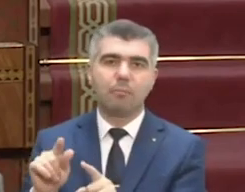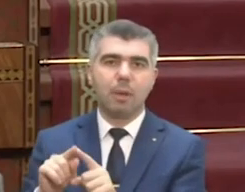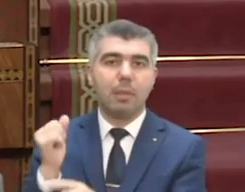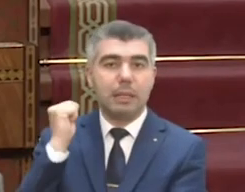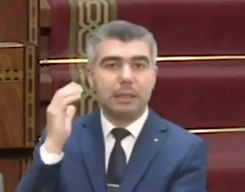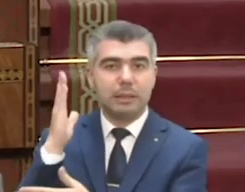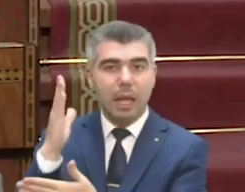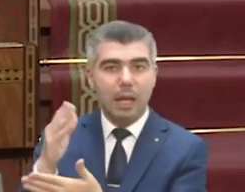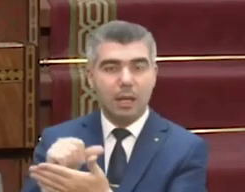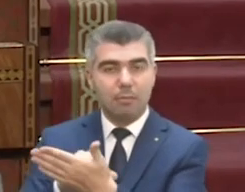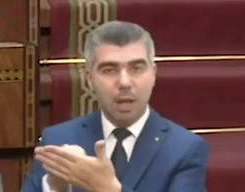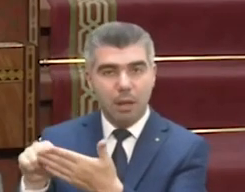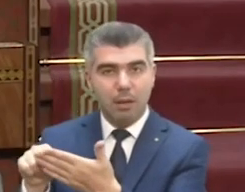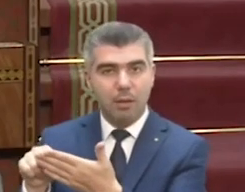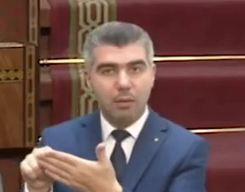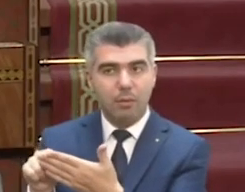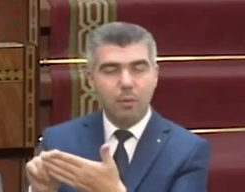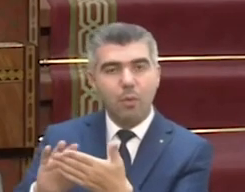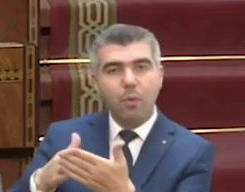الضريبه يعني